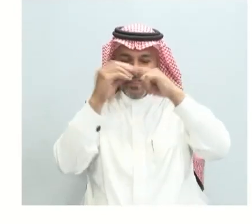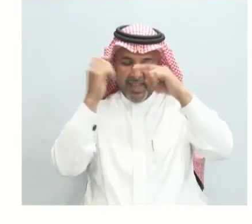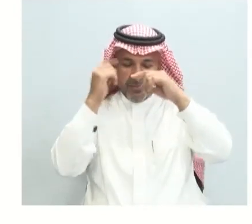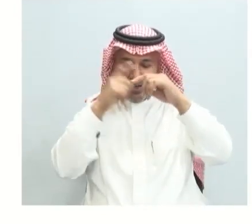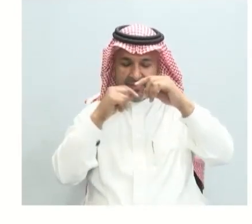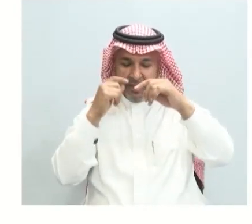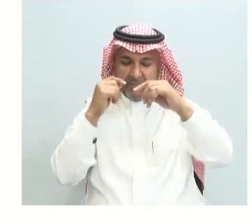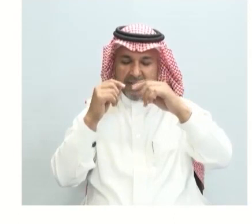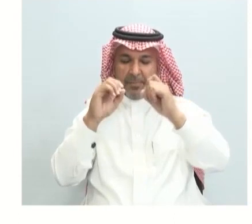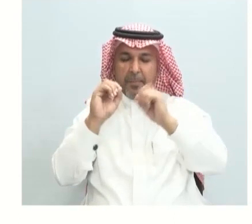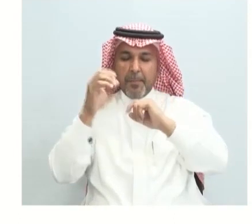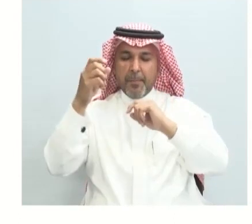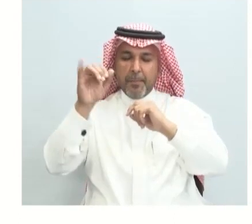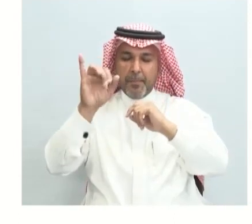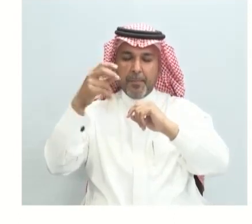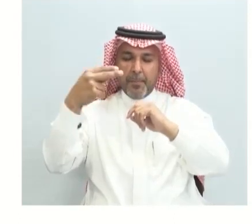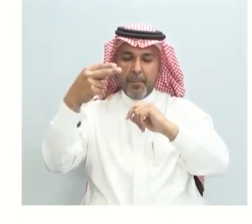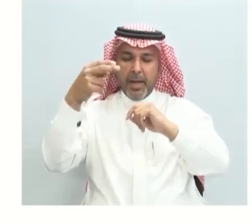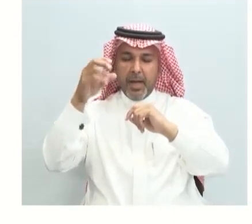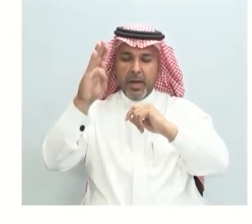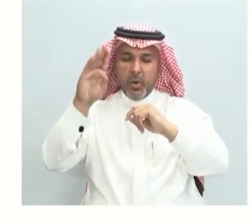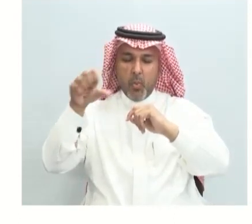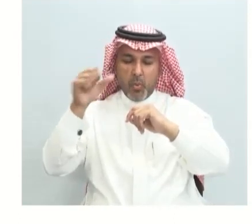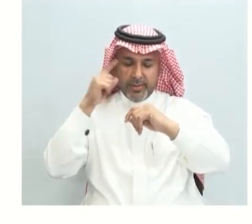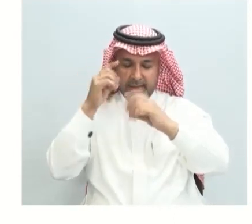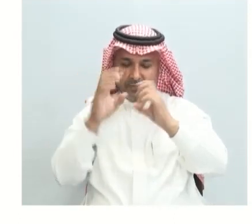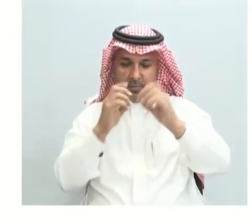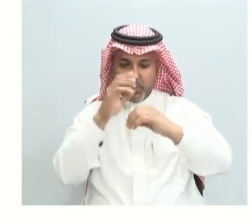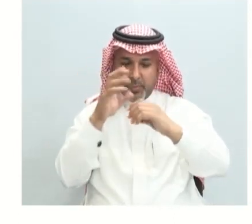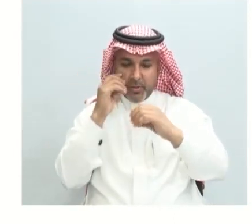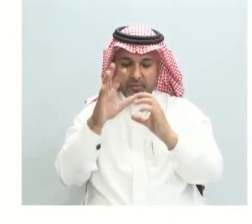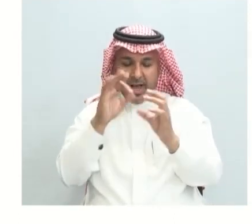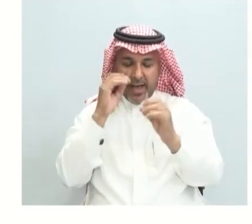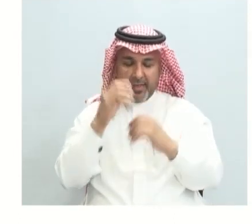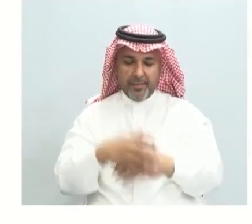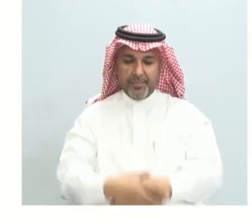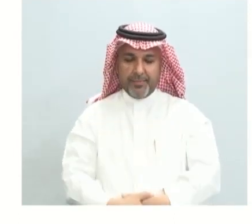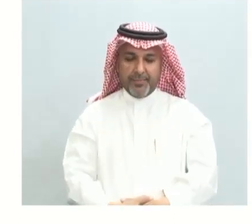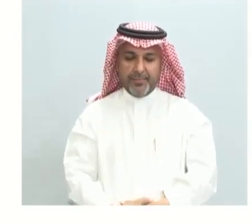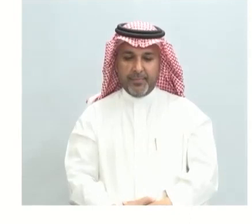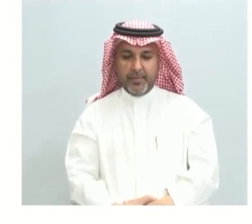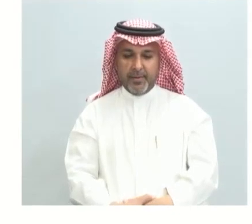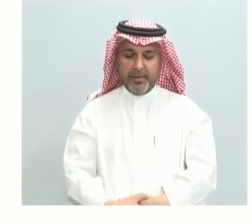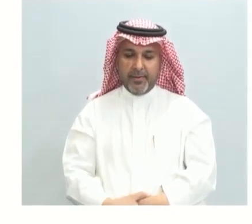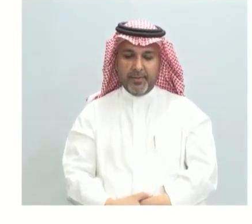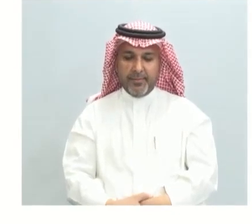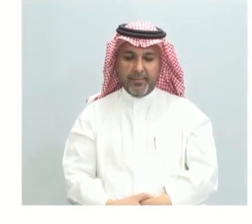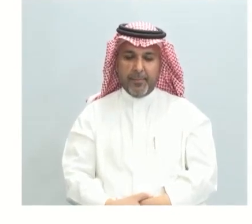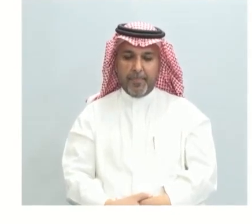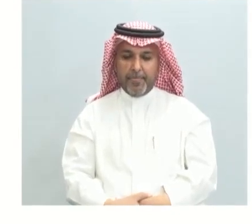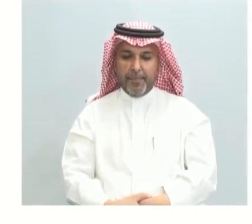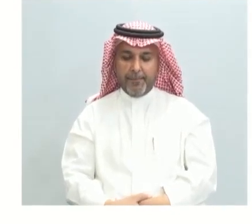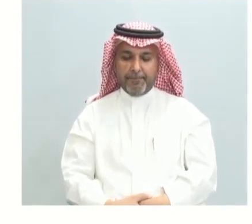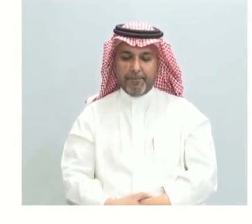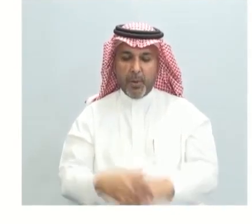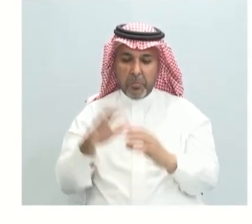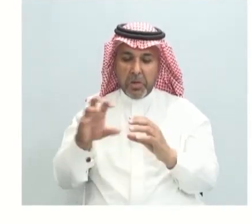السي طبعا اللي هي تساوي كم تساوي 5 في ساين 36 على الضلع اللي احنا وجدناه اللي هو 4.